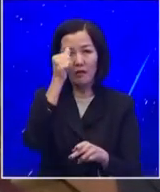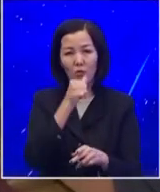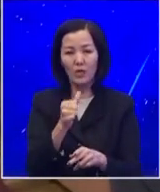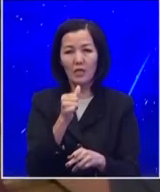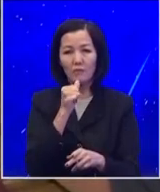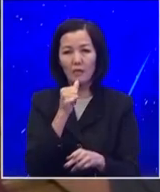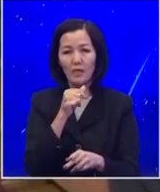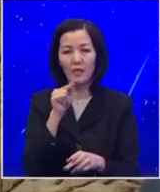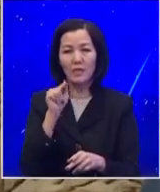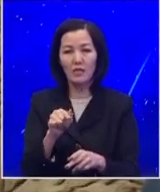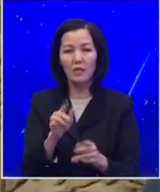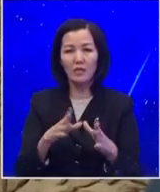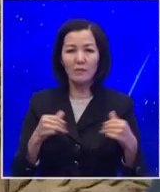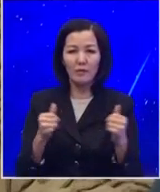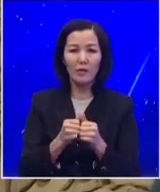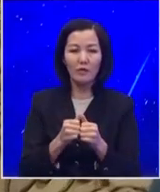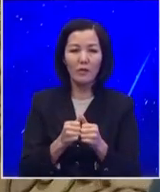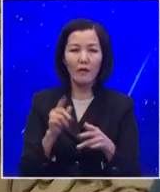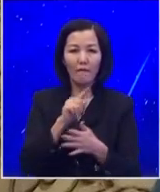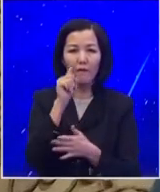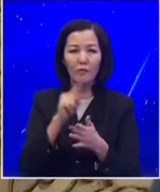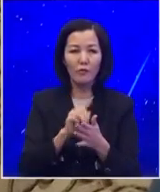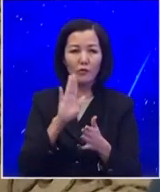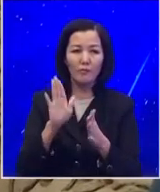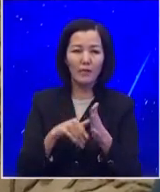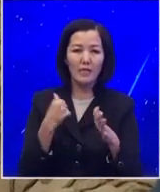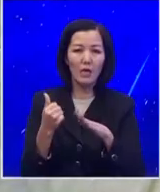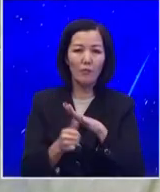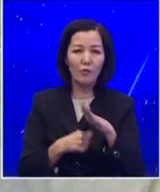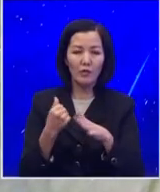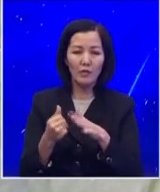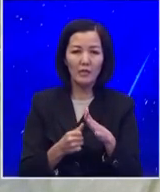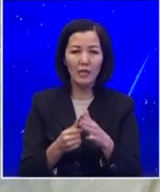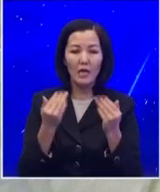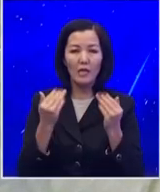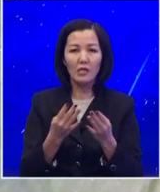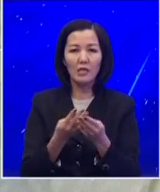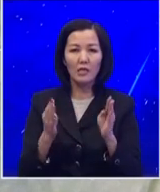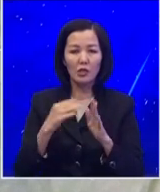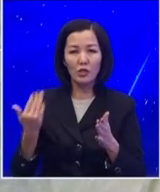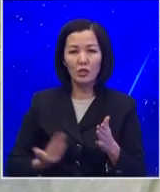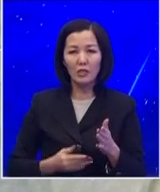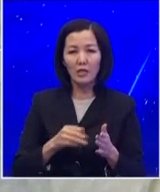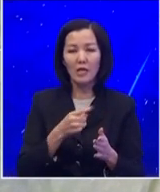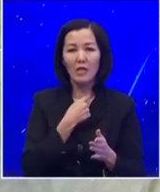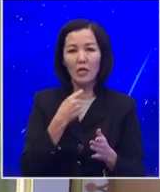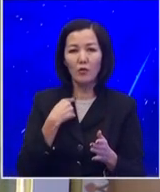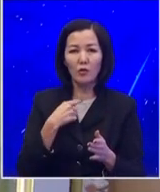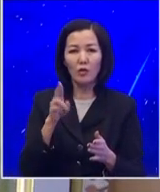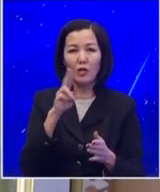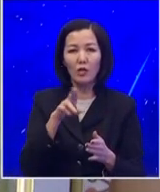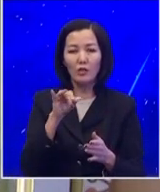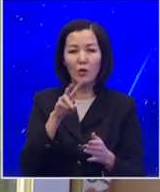тысячи казахстанских семей. Особенно остро встал вопрос безработицы. Так, на себе удары пандемии ощутил житель Талдыкургана Даулен Тулеубаев.